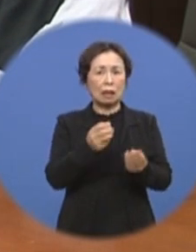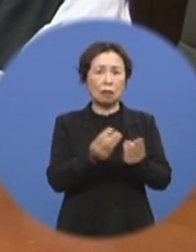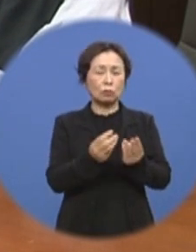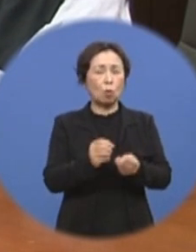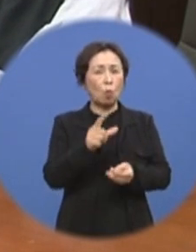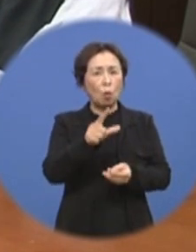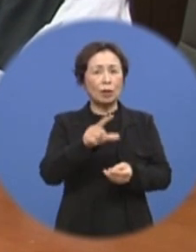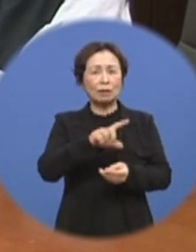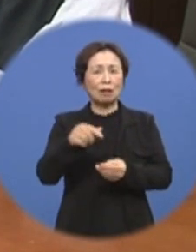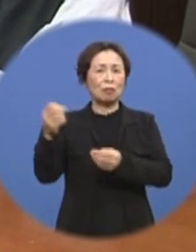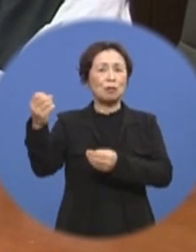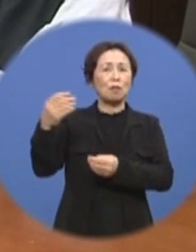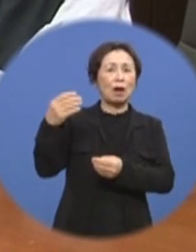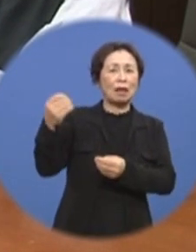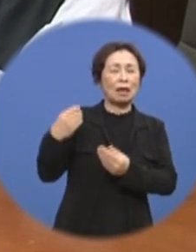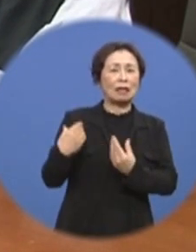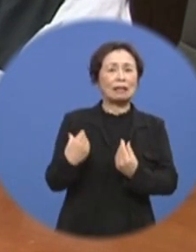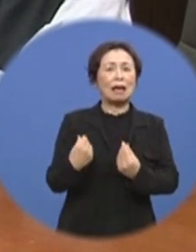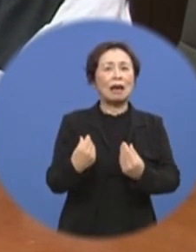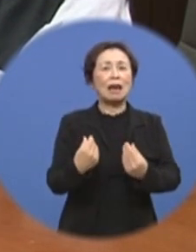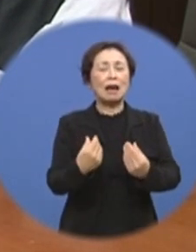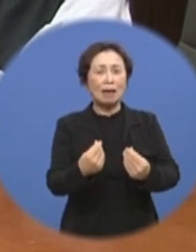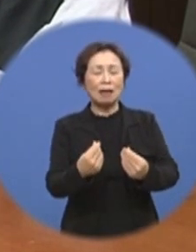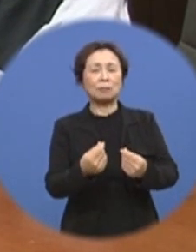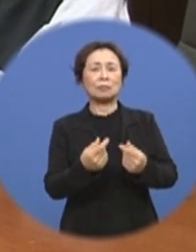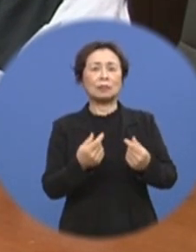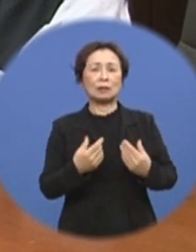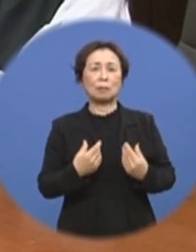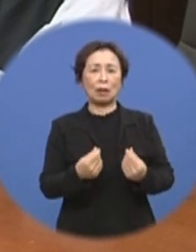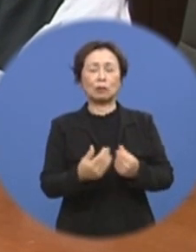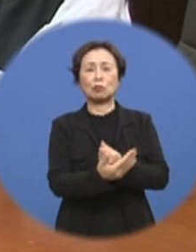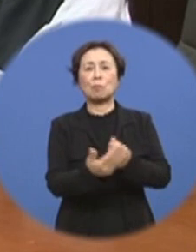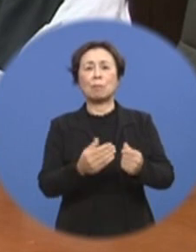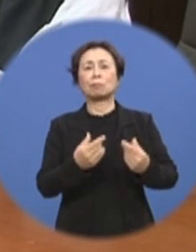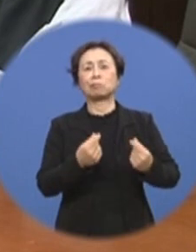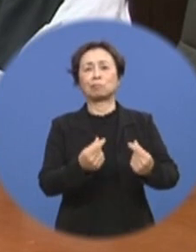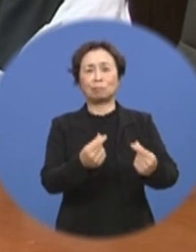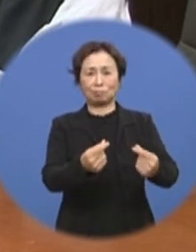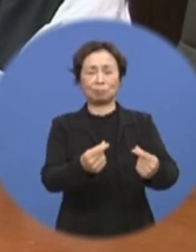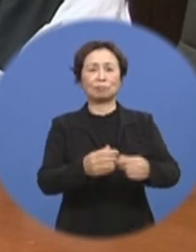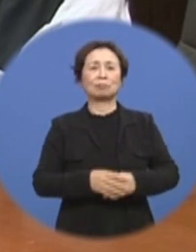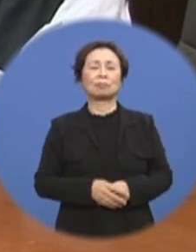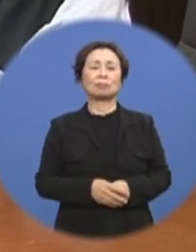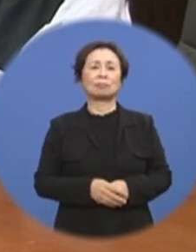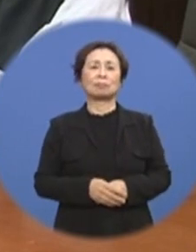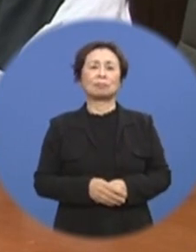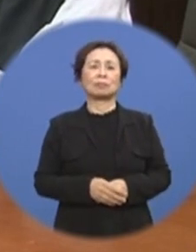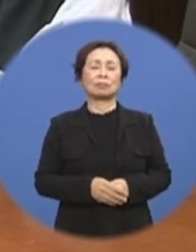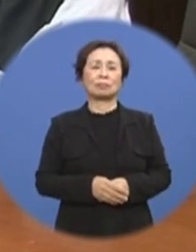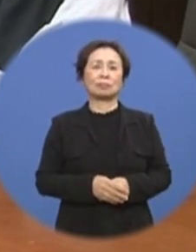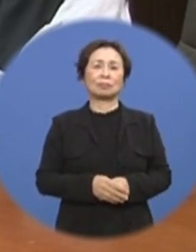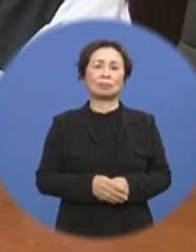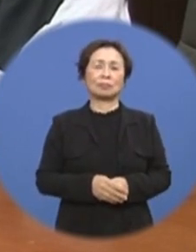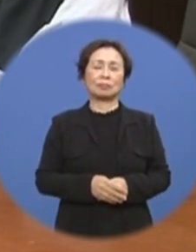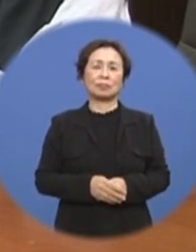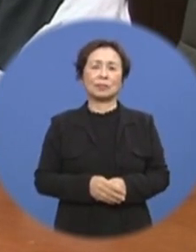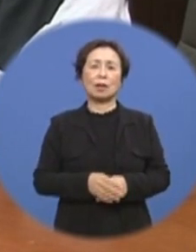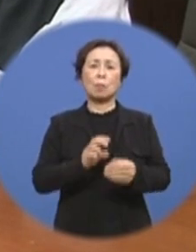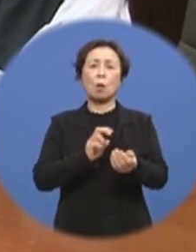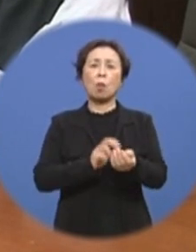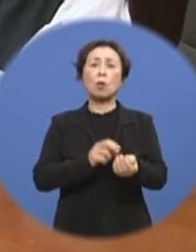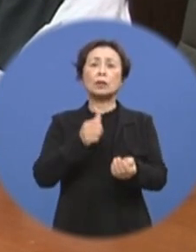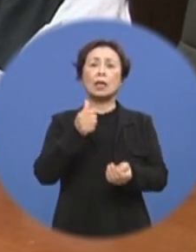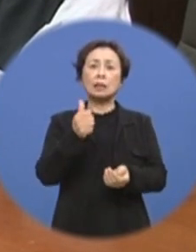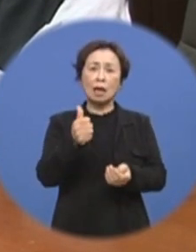それをうまくかわしながら守っていかないといけないでしかしやっぱり問題はあるんでお医者さんの